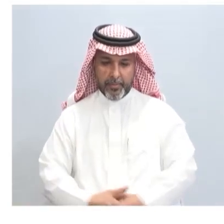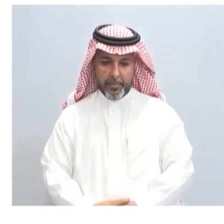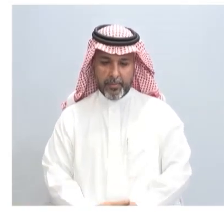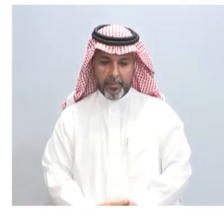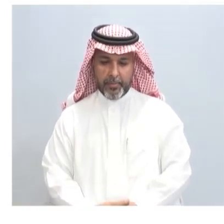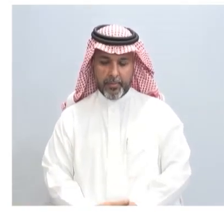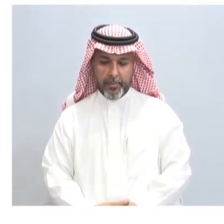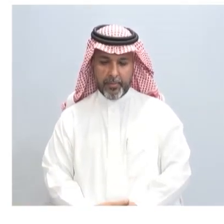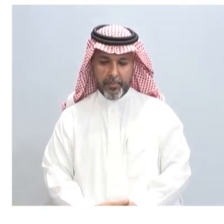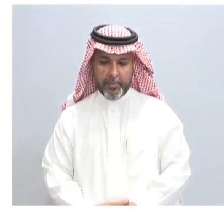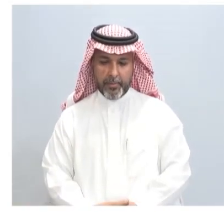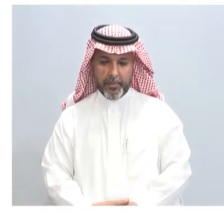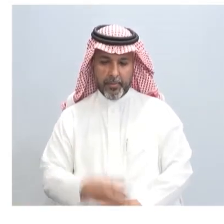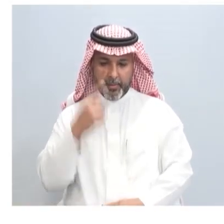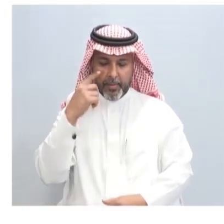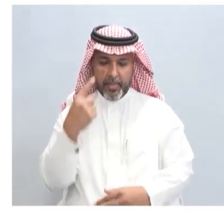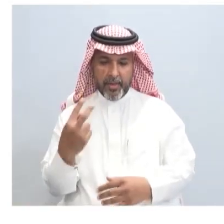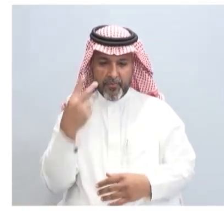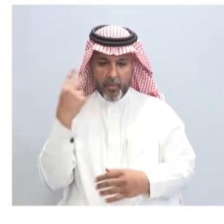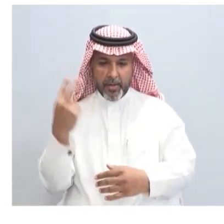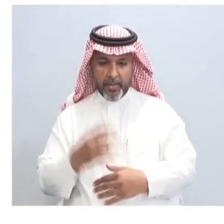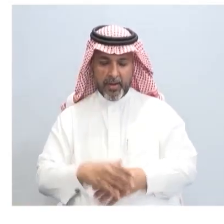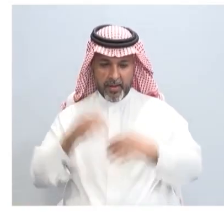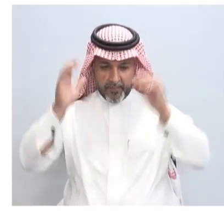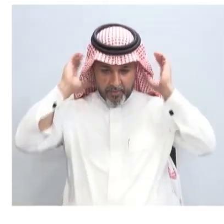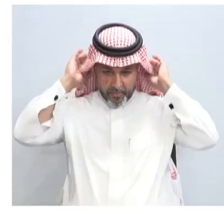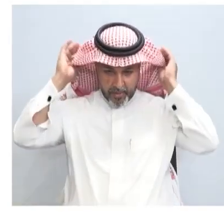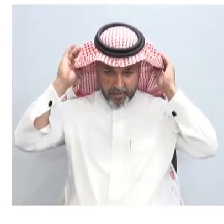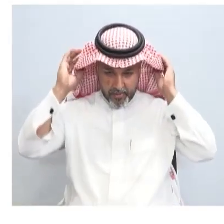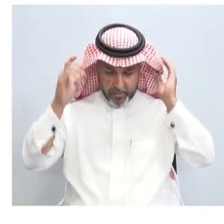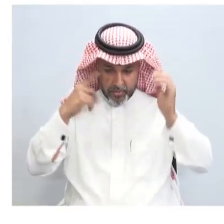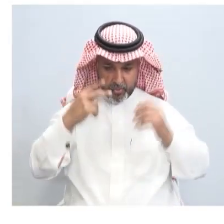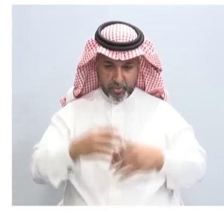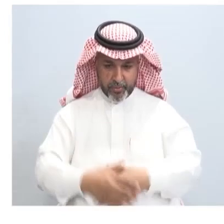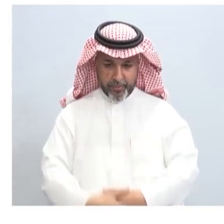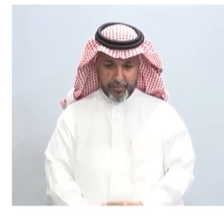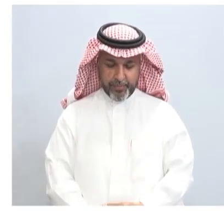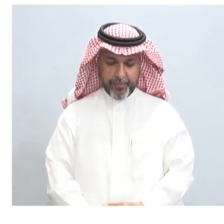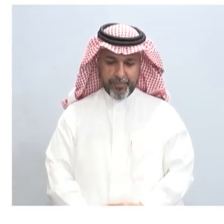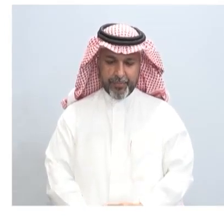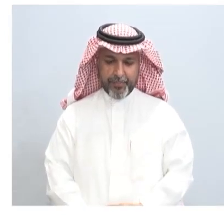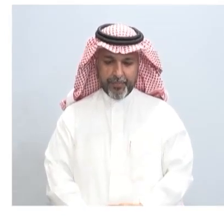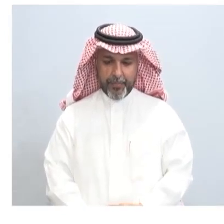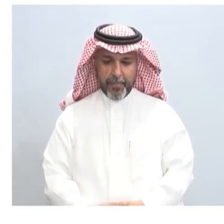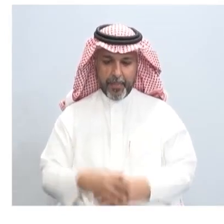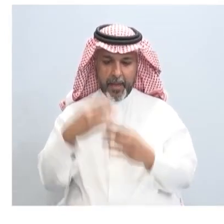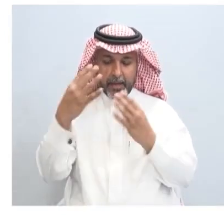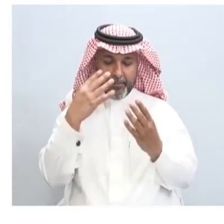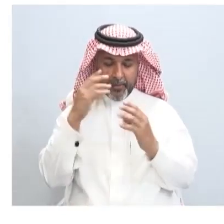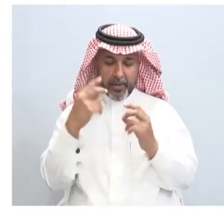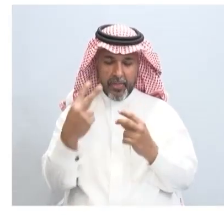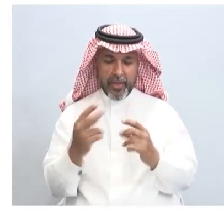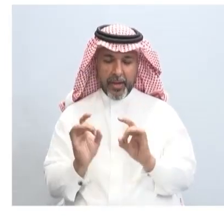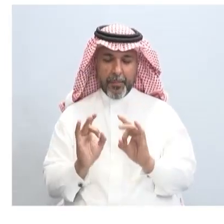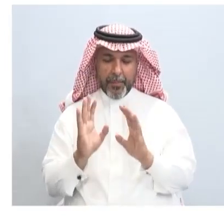2 في 1 في 2 في 1 وبالتالي ممكن نقول الان انه الاربعه هذه تروح مع الاثني